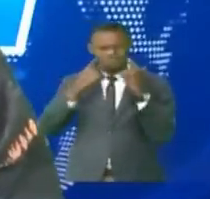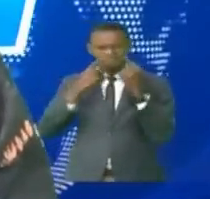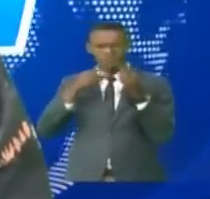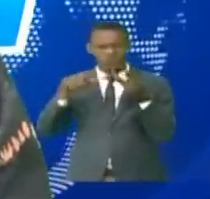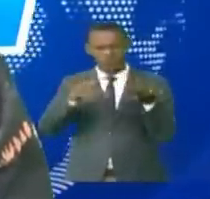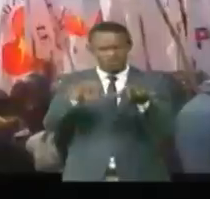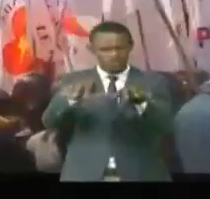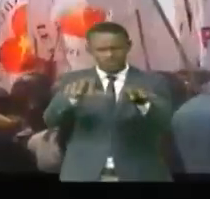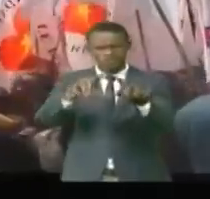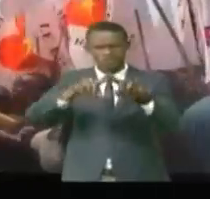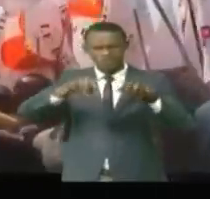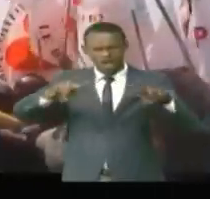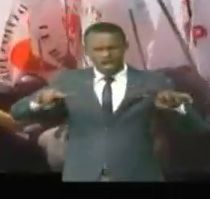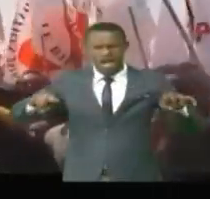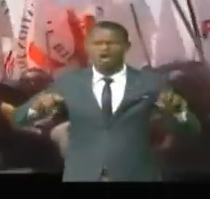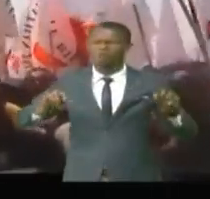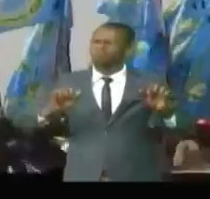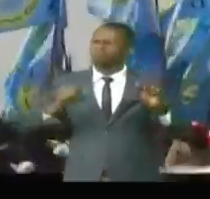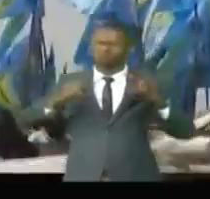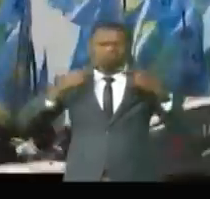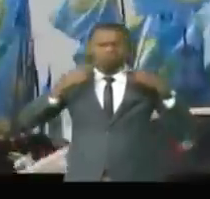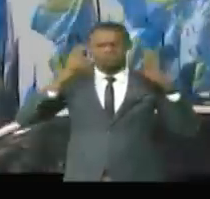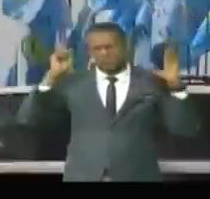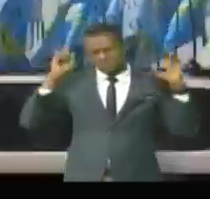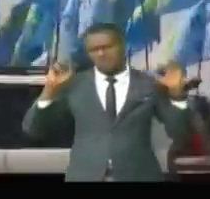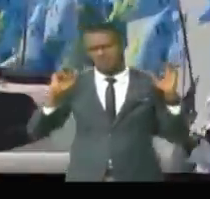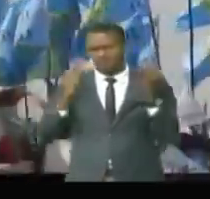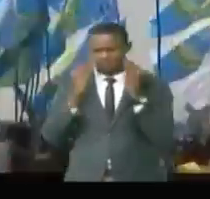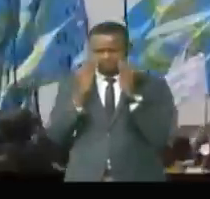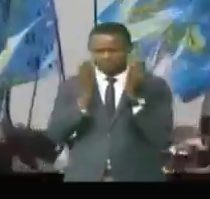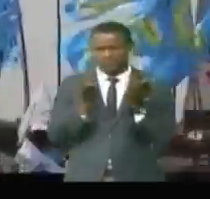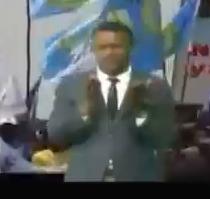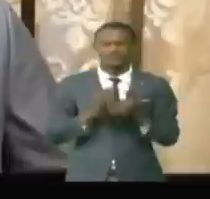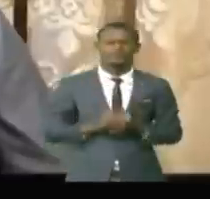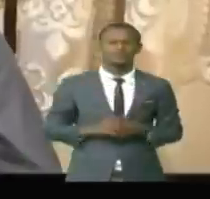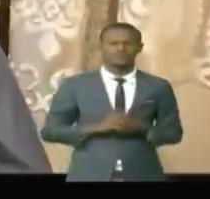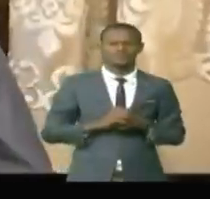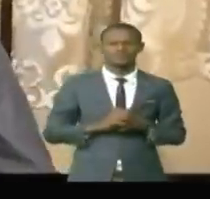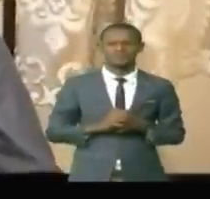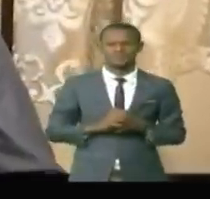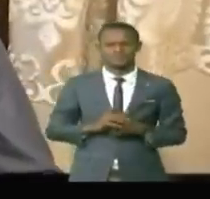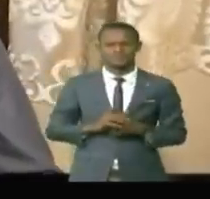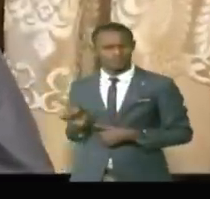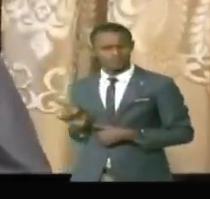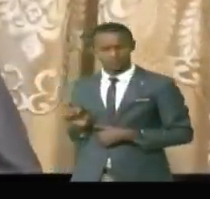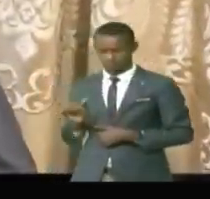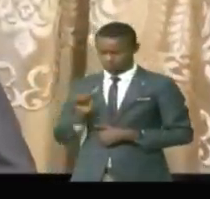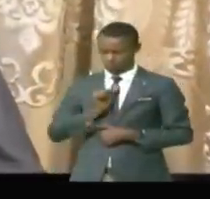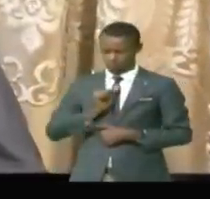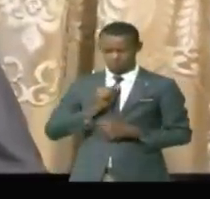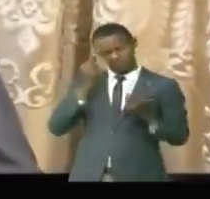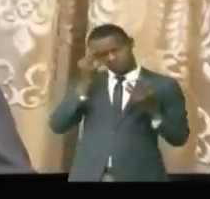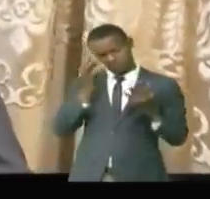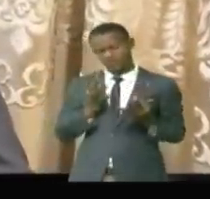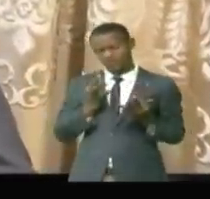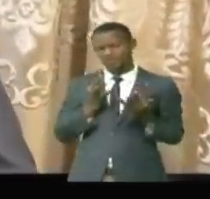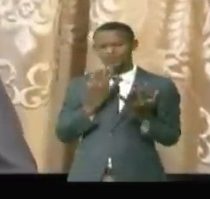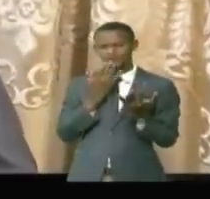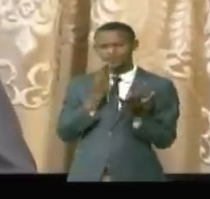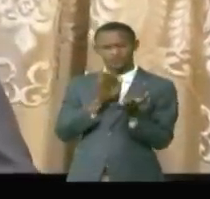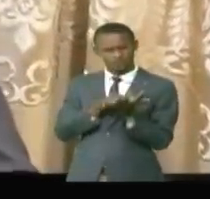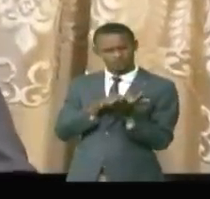reporters. Je tiens personnellement à féliciter le président de la République, le garant de la nation, pour sa